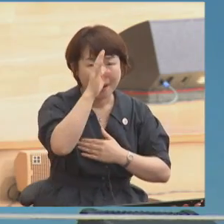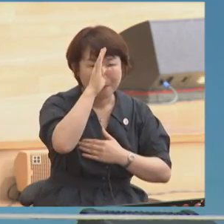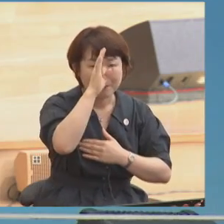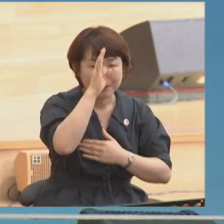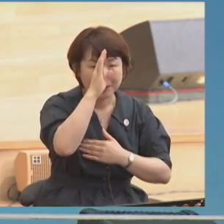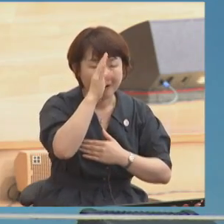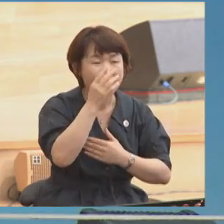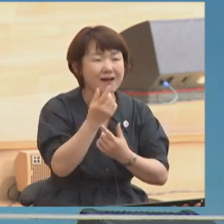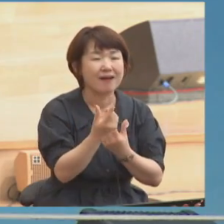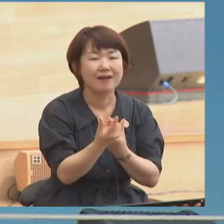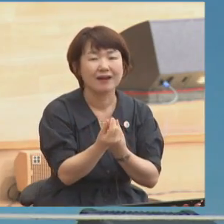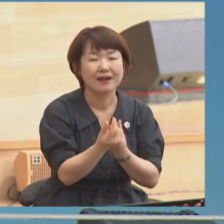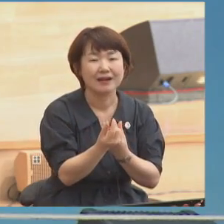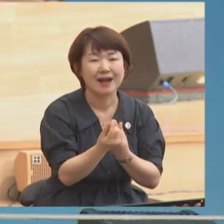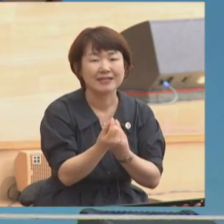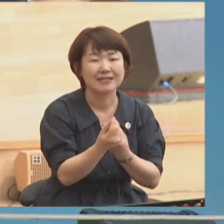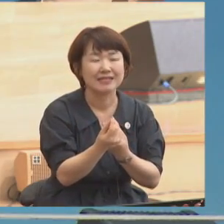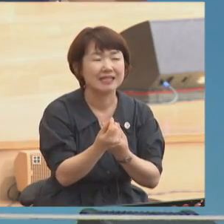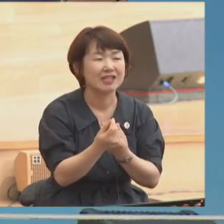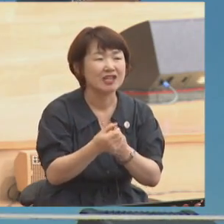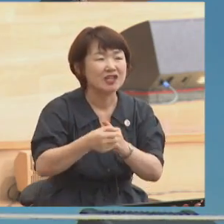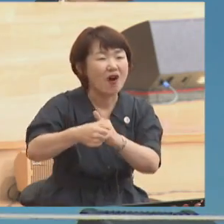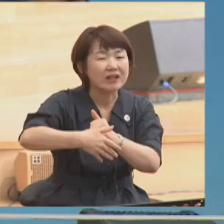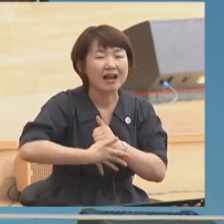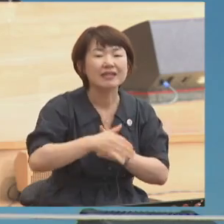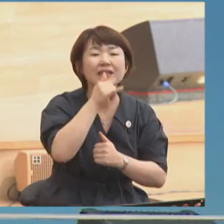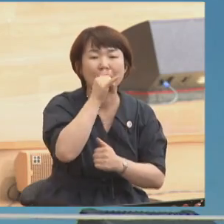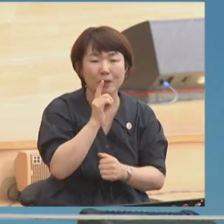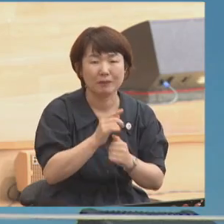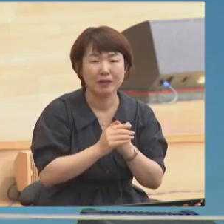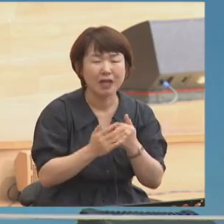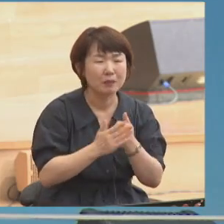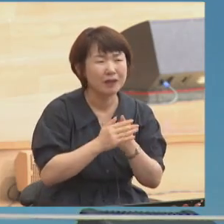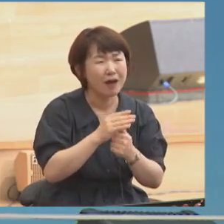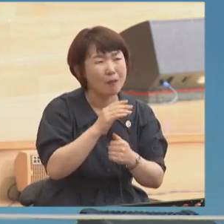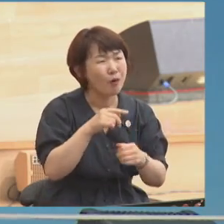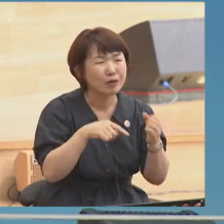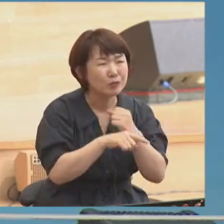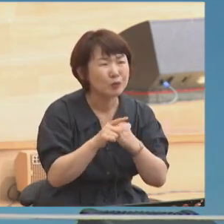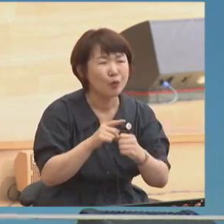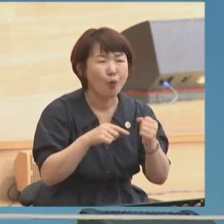영향을 미친다. 그래서 뭐 이름도 모르는 병들이 그래 많잖아요.